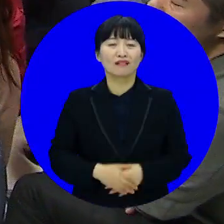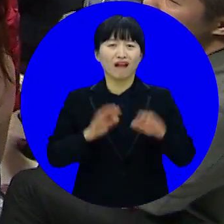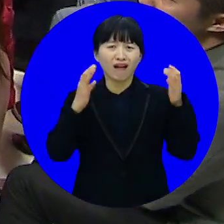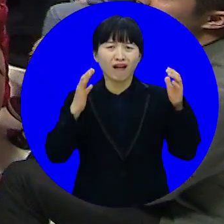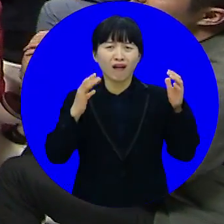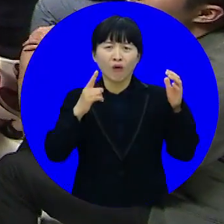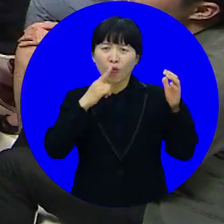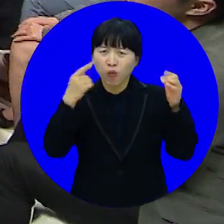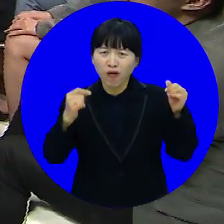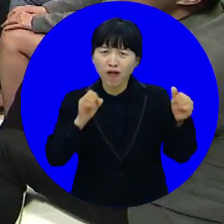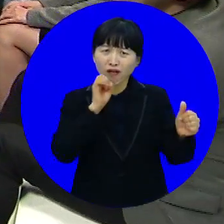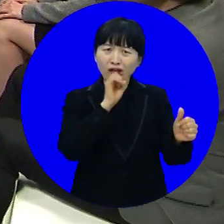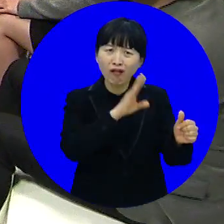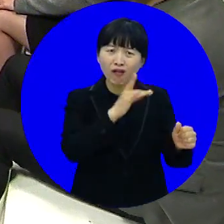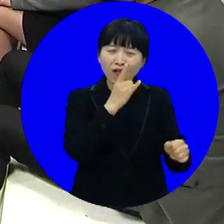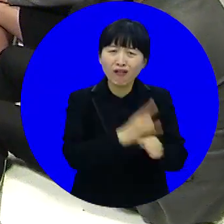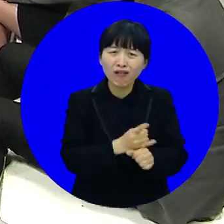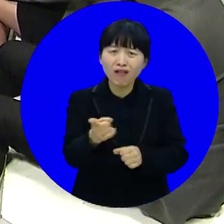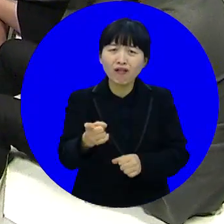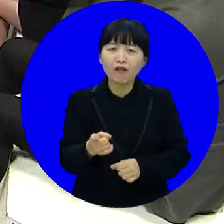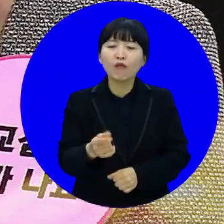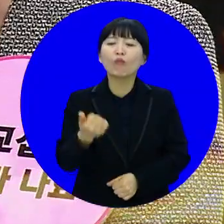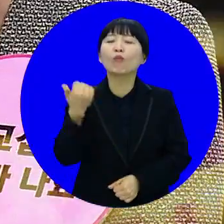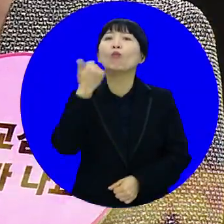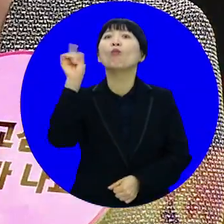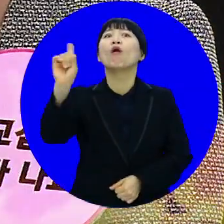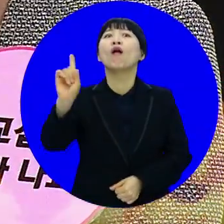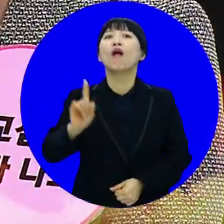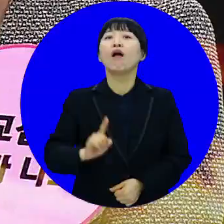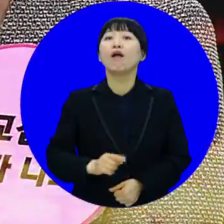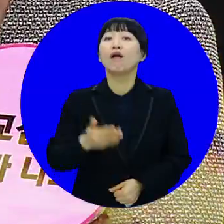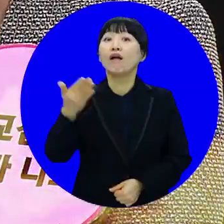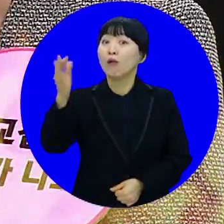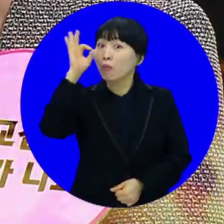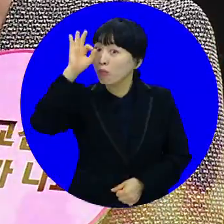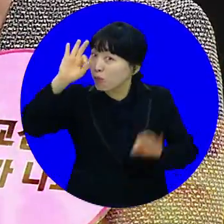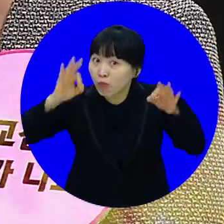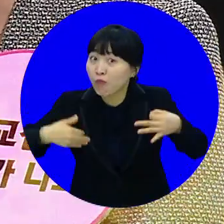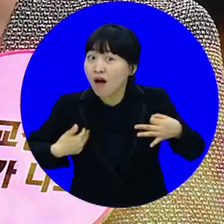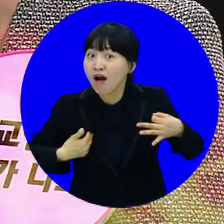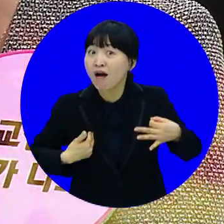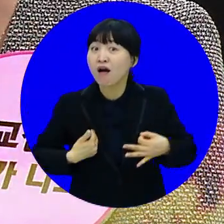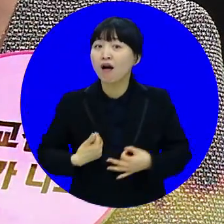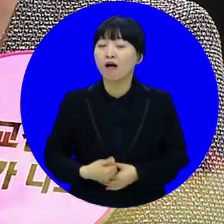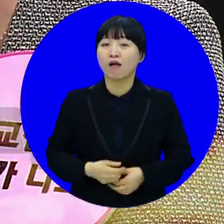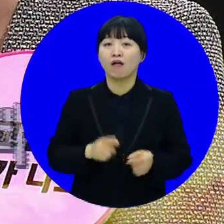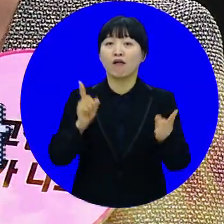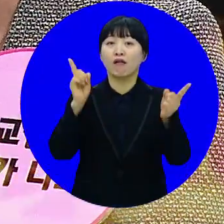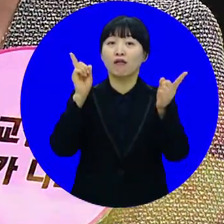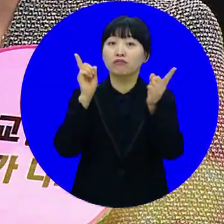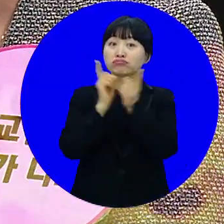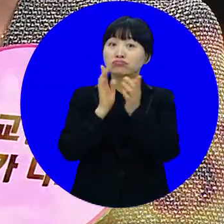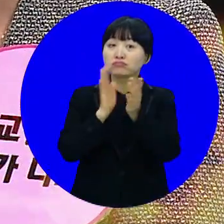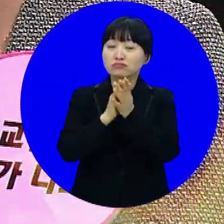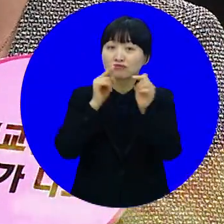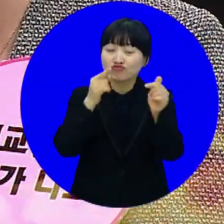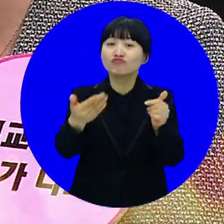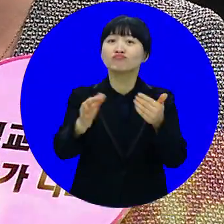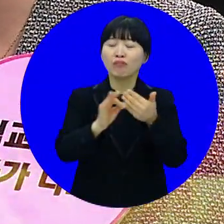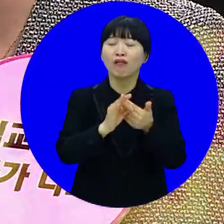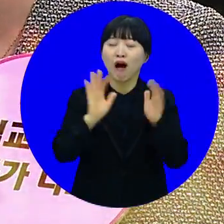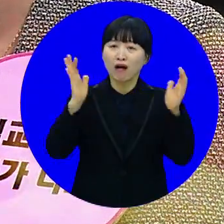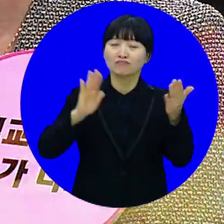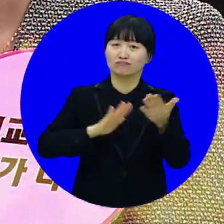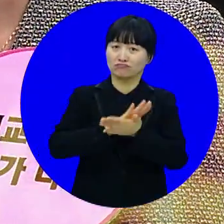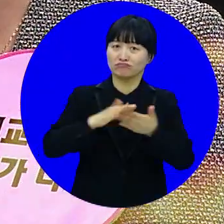애기한테 저런 얘기 좀. 누가 할 소리를 지금 당신 하는 거 못 봤어? 아니, 면접 교섭을 시켜줬으면. 면접